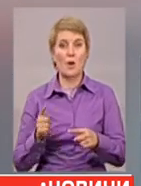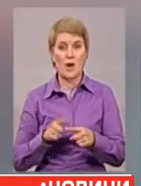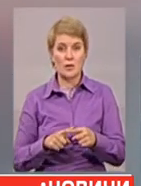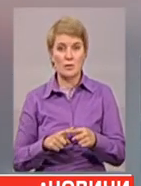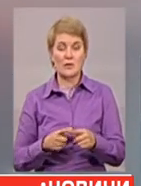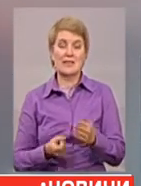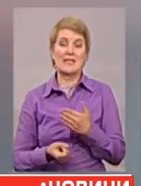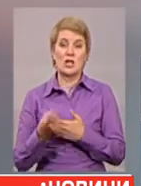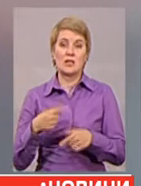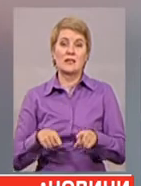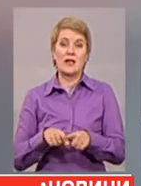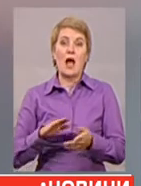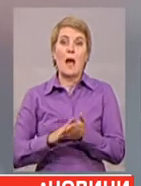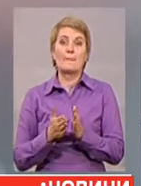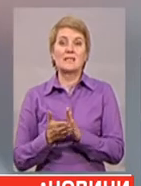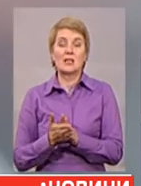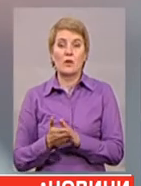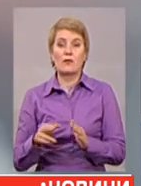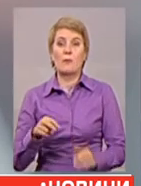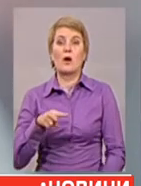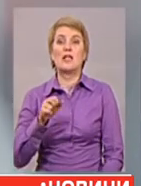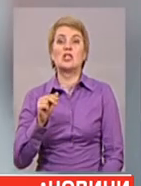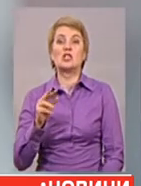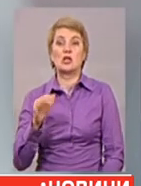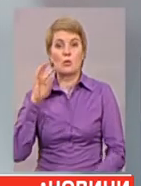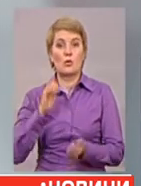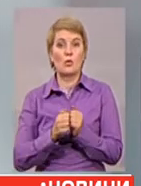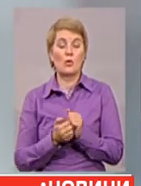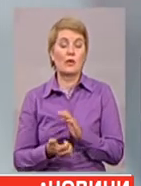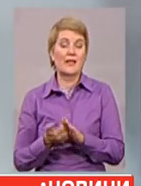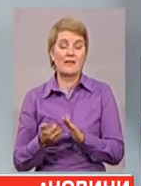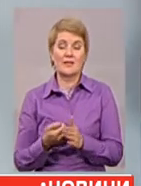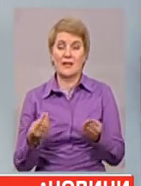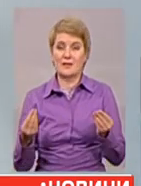сложилась эта обстановка по Лисичанскому углю, то не хватает денежных средств.